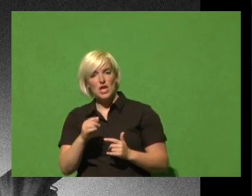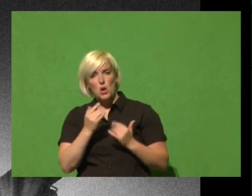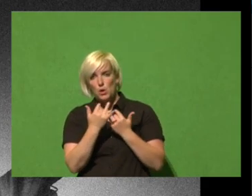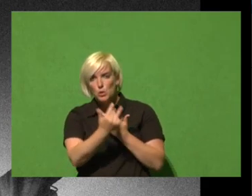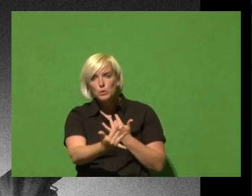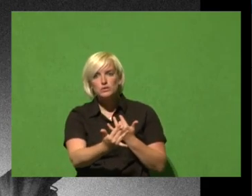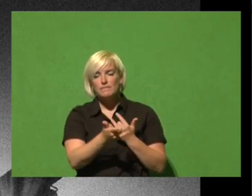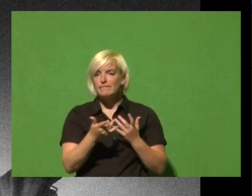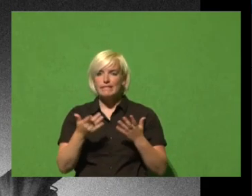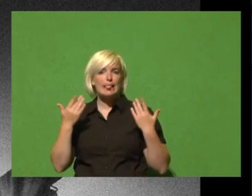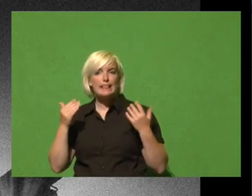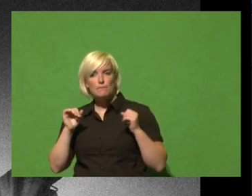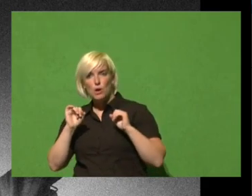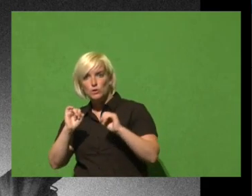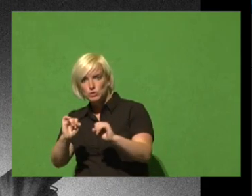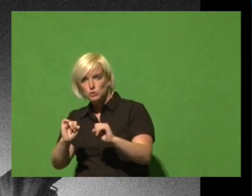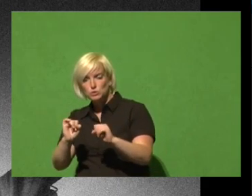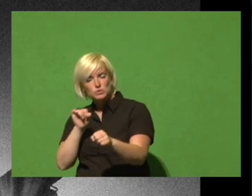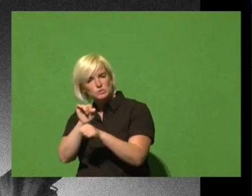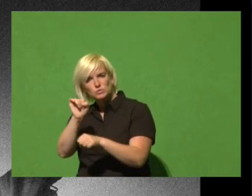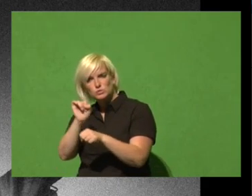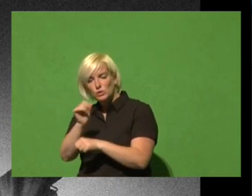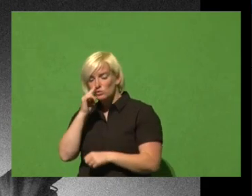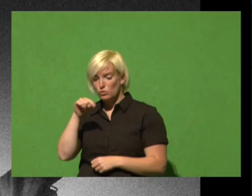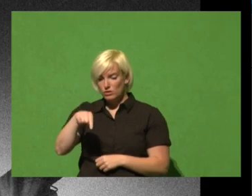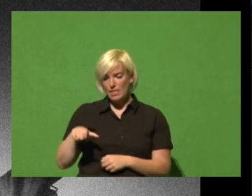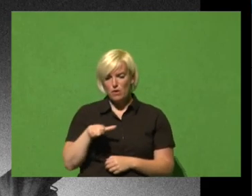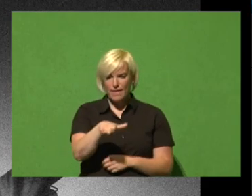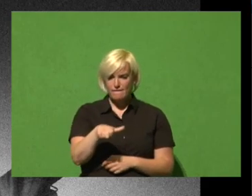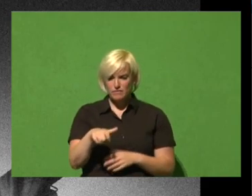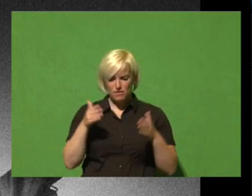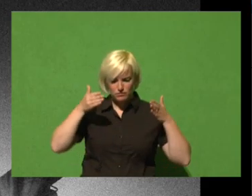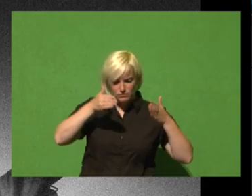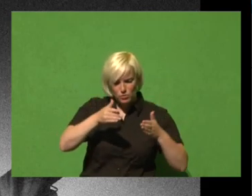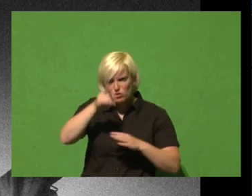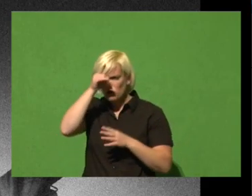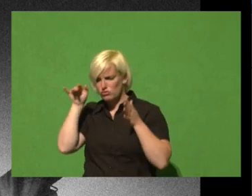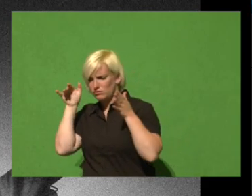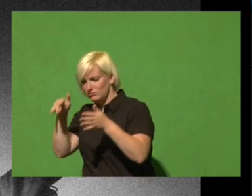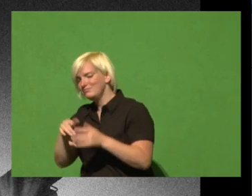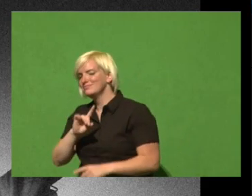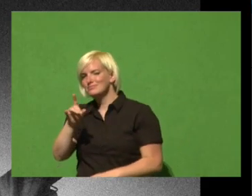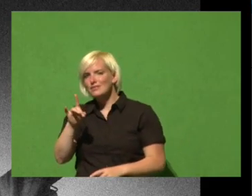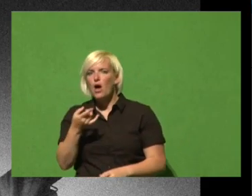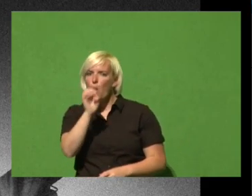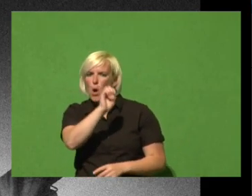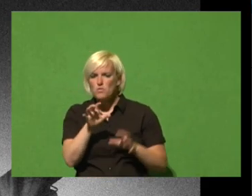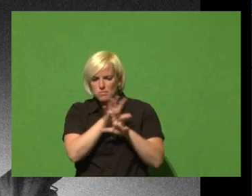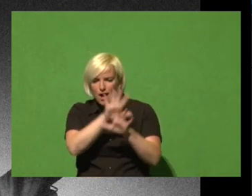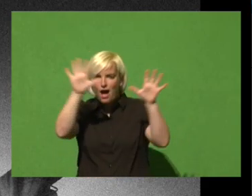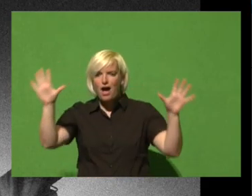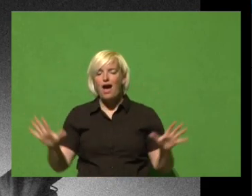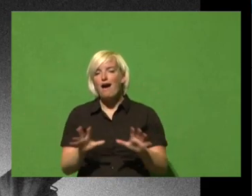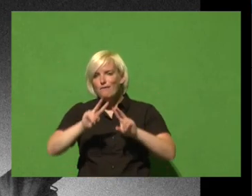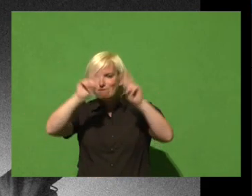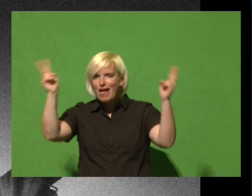ja für Klimaschutz und gegen den Klimawandel nicht nur hier in OWL oder in NRW oder in Deutschland, sondern europaweit und sogar global. Und